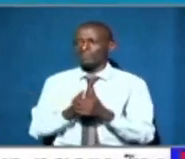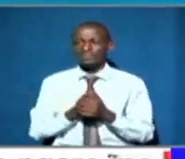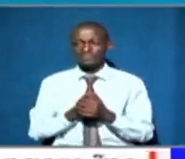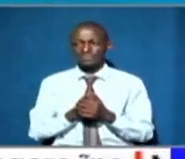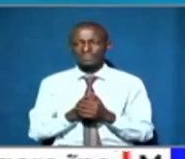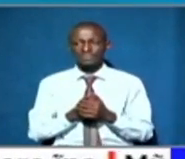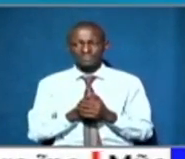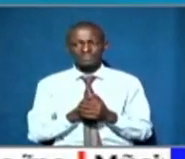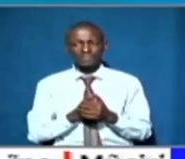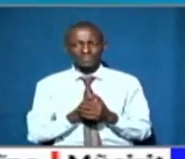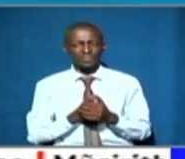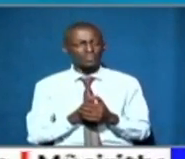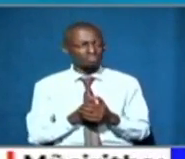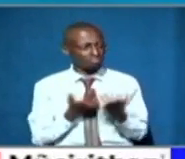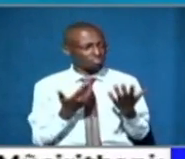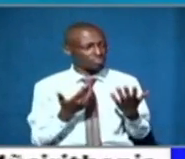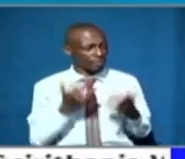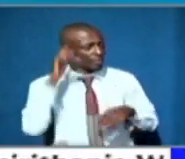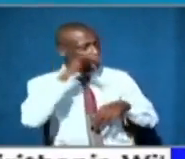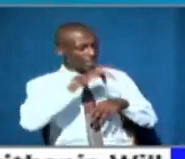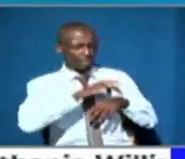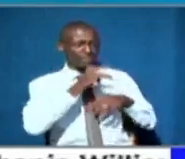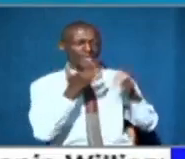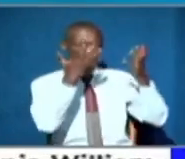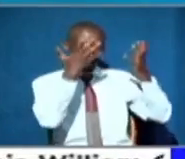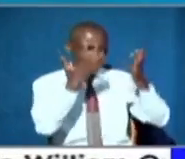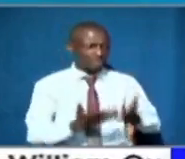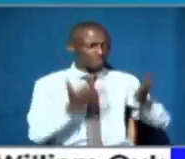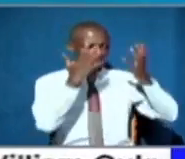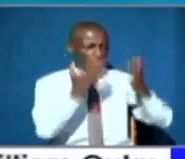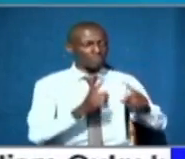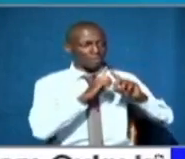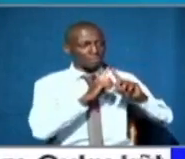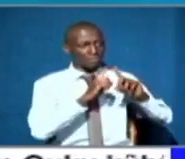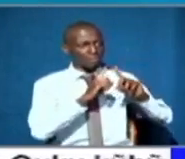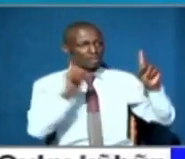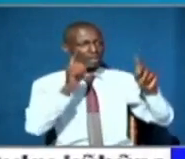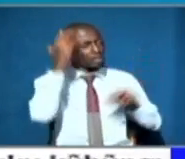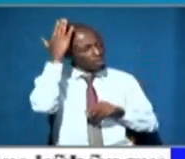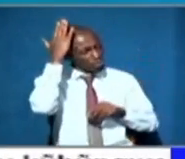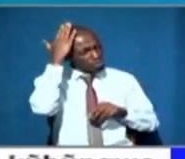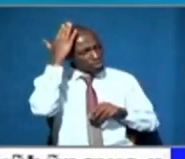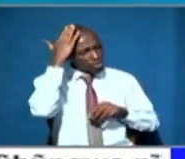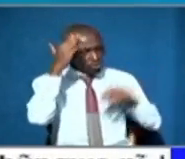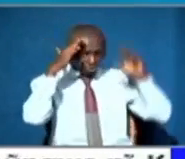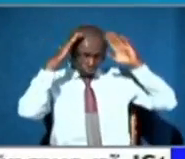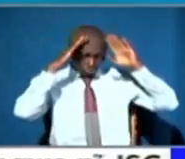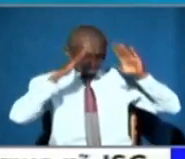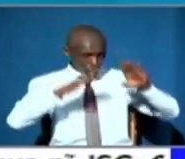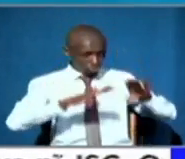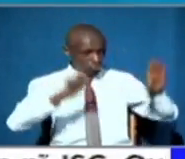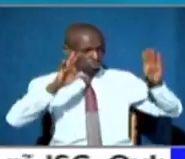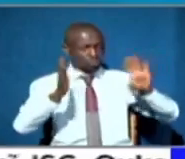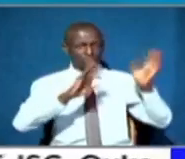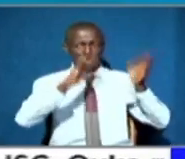muno no idhio na idhio nturame nyugo kore nwe dini ya githiramu kido kiabere ni tuirete dhini ya Quran